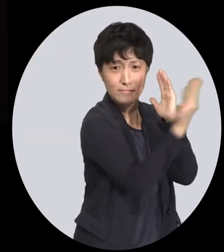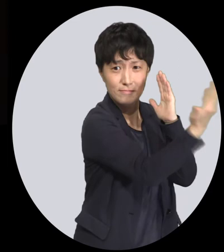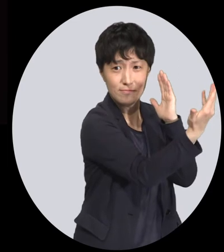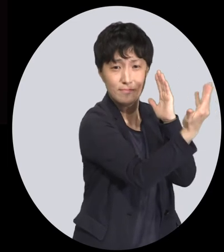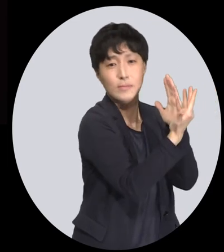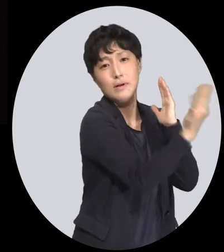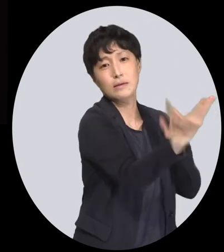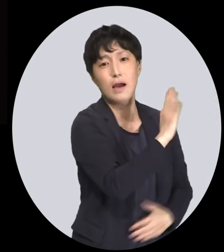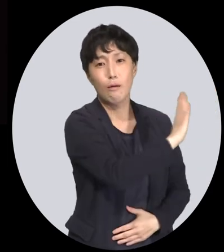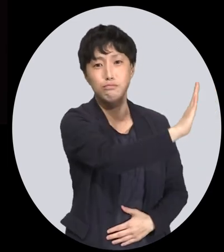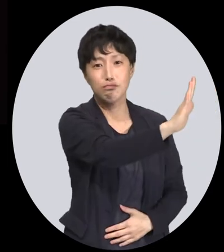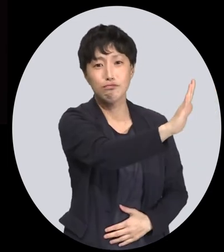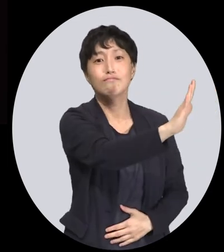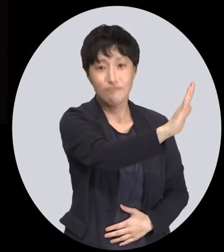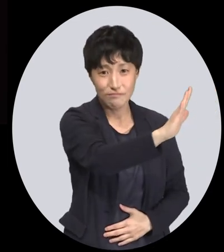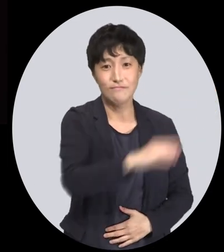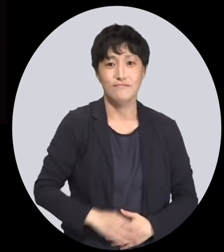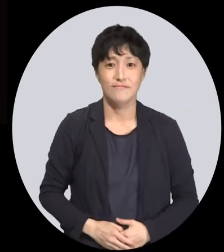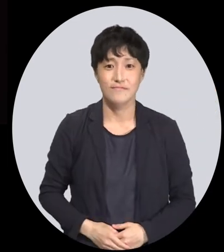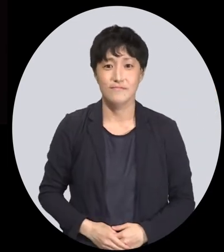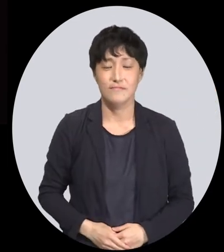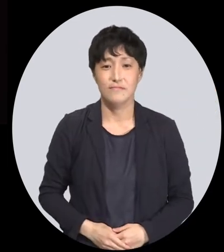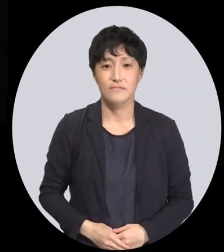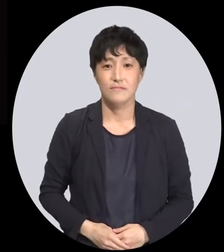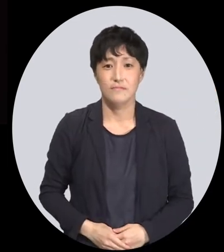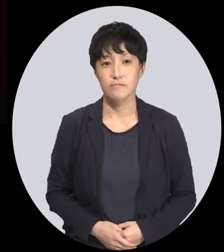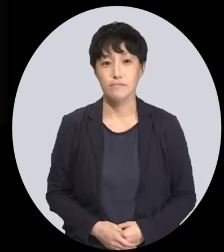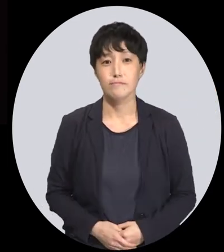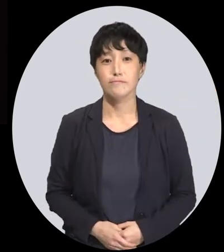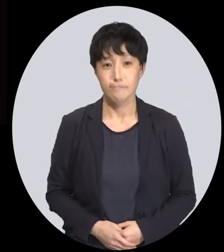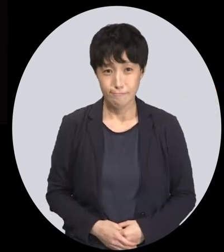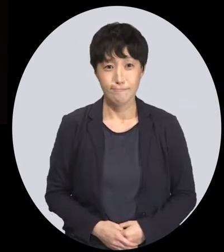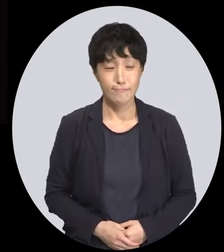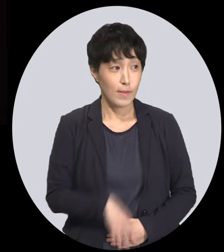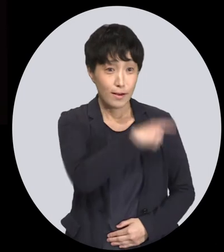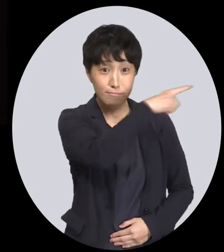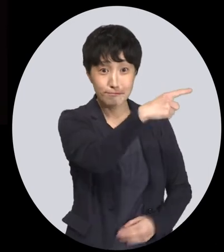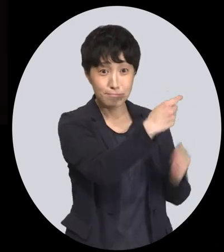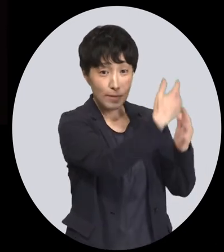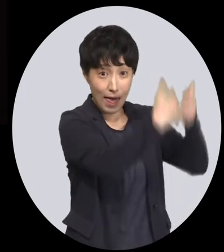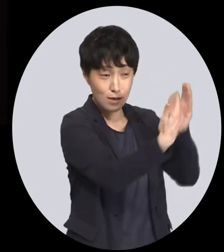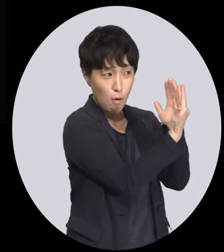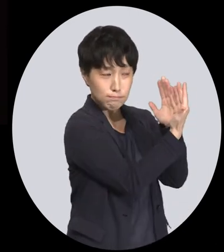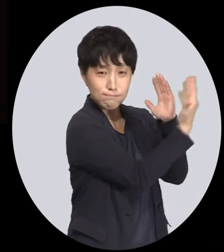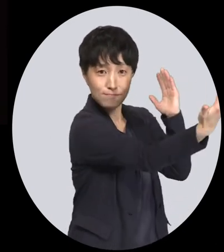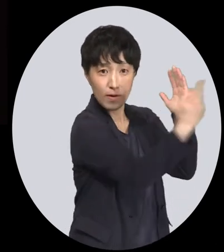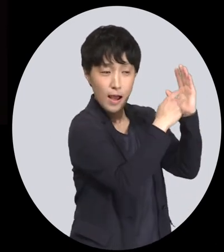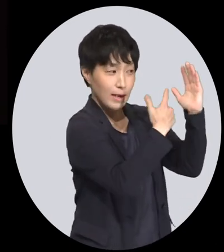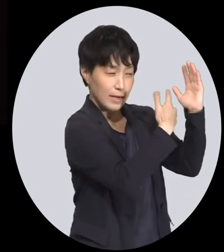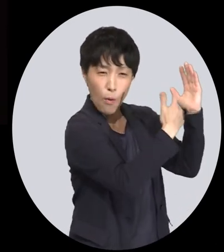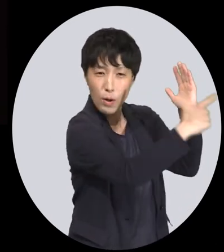世界まあそれをこうまぁちょっと表すものでいろんな扮装してますよいろんな紛争するというのは